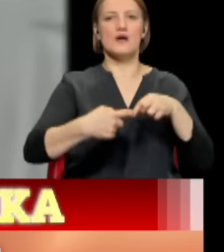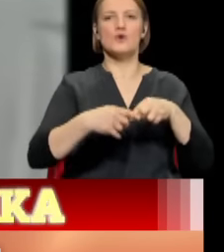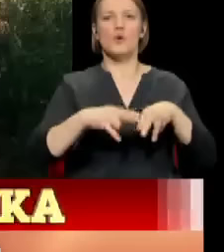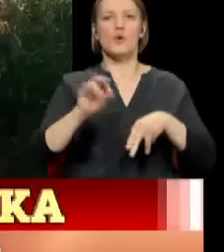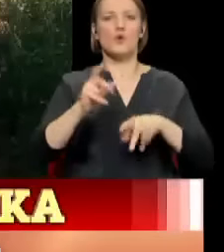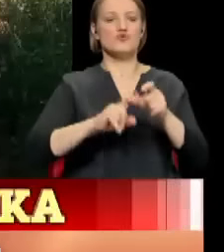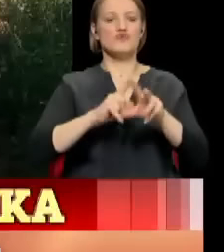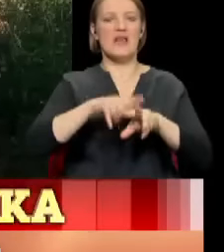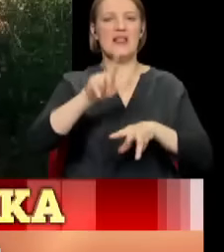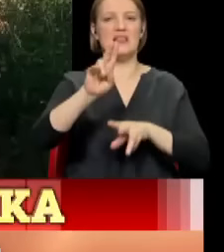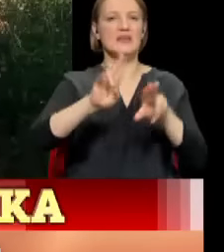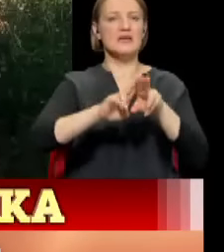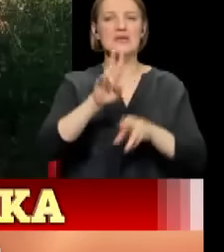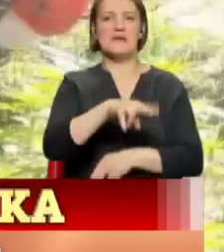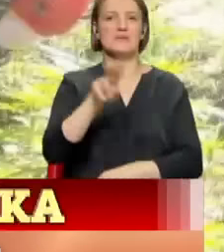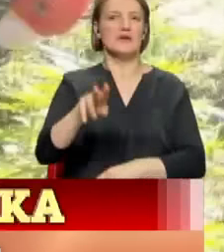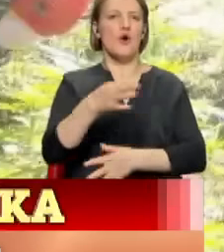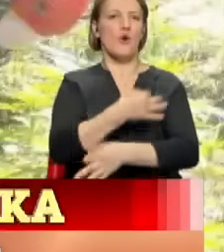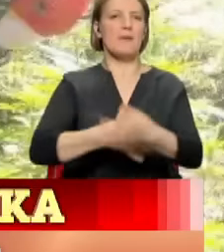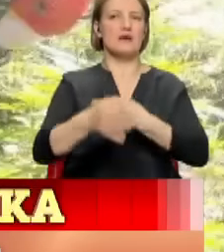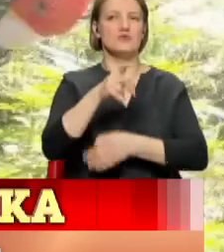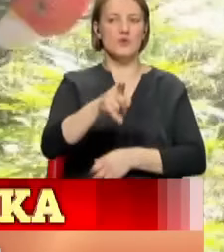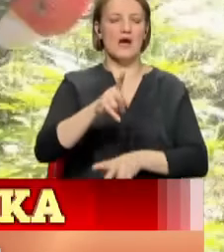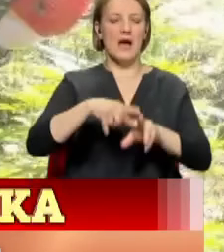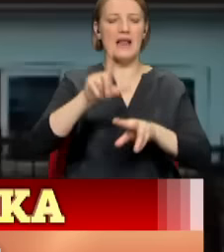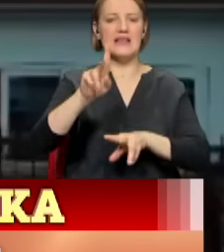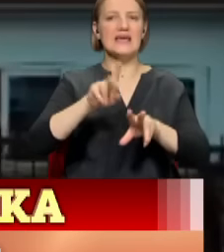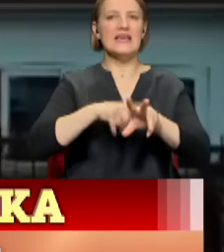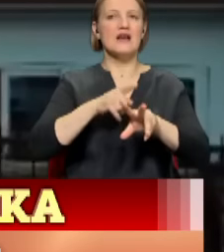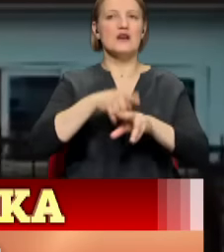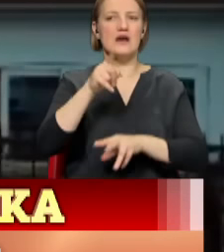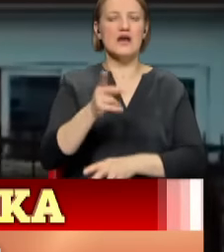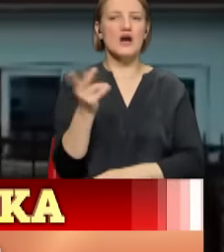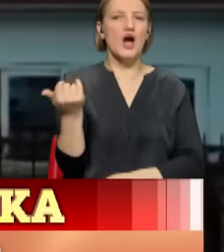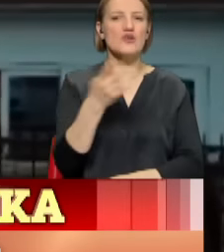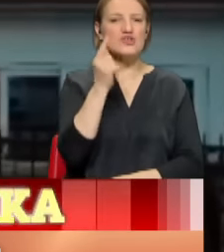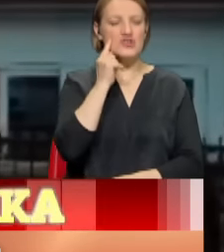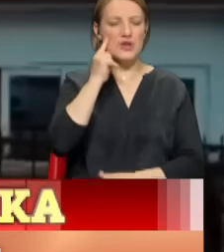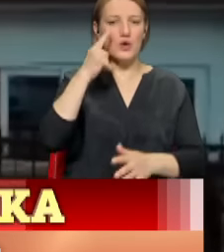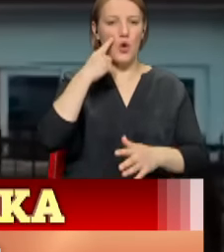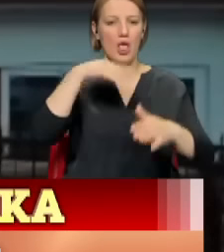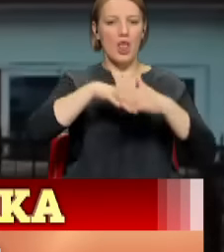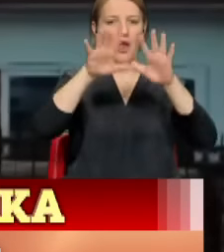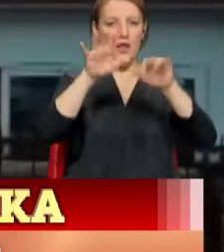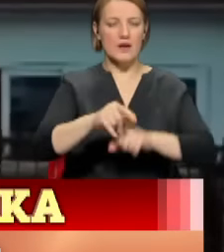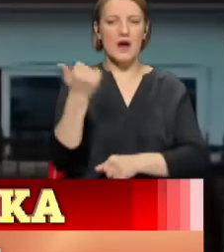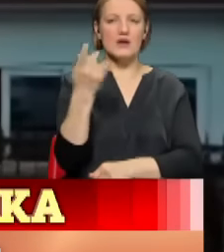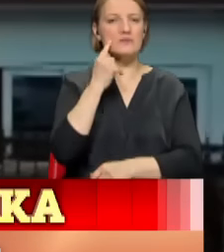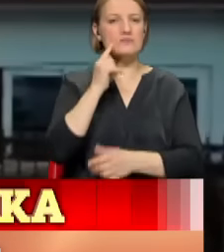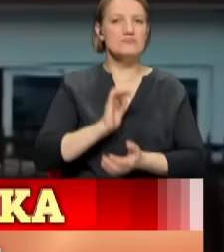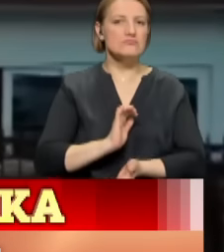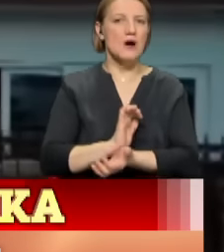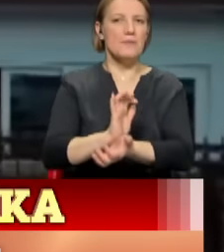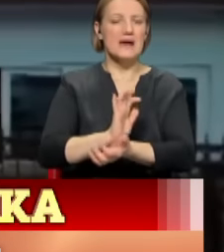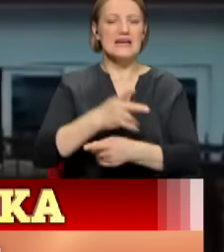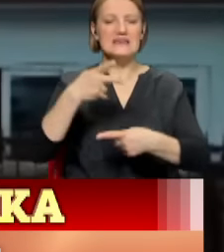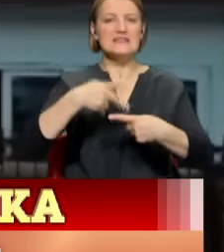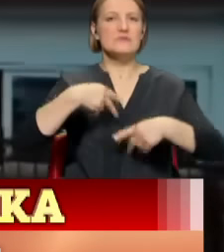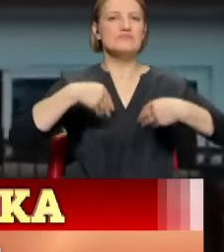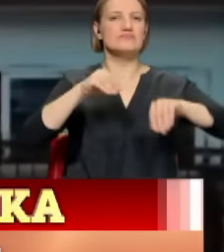Narko Çelik 22 operasyonu ve Ali Yerlikaya kaç kişinin gözaltına alındığını, kaç kişinin tutuklandığını,